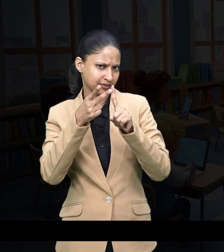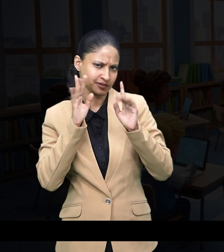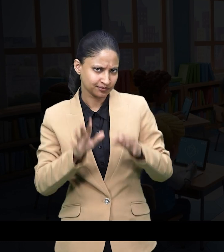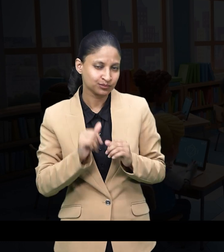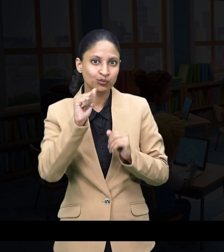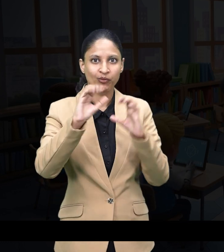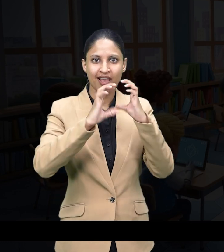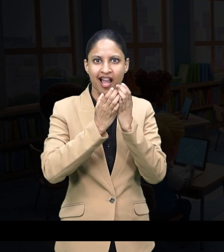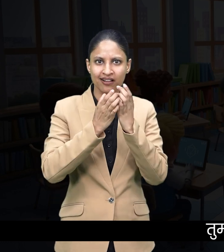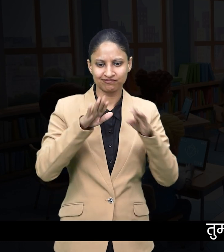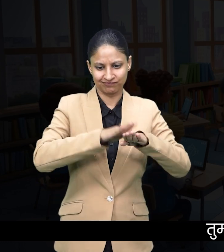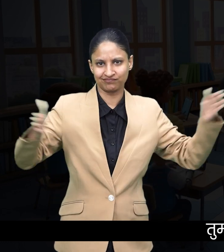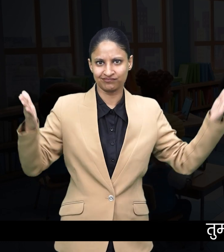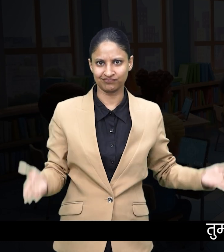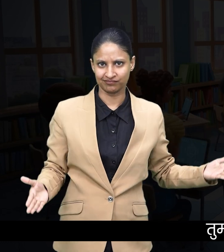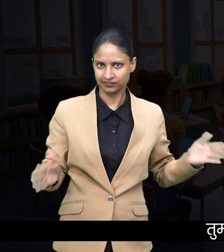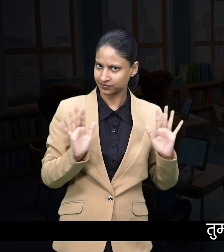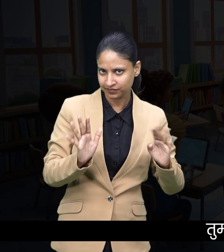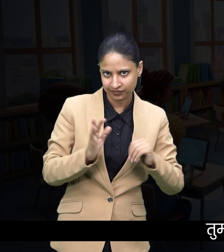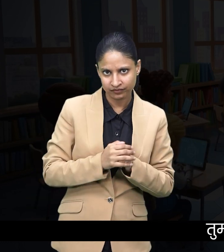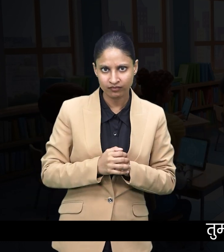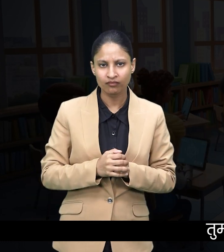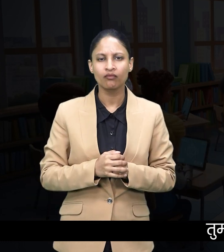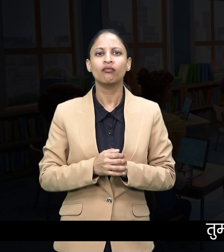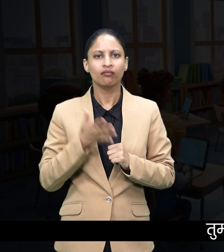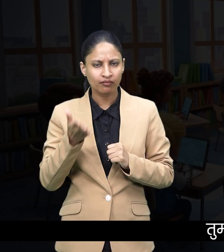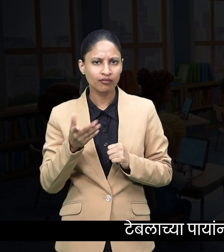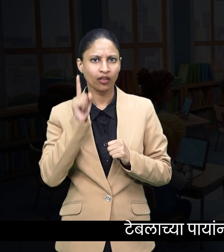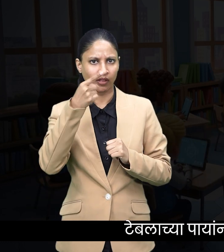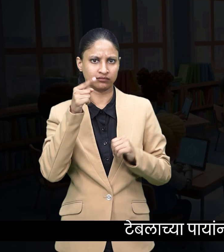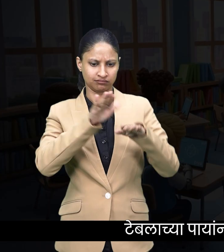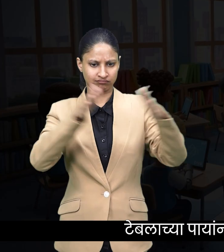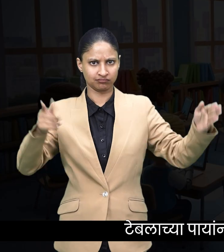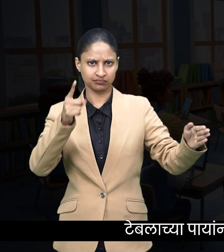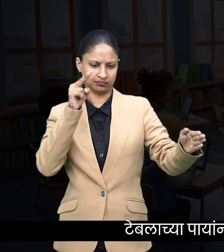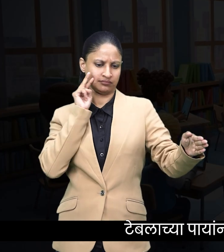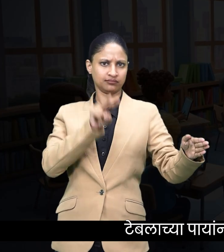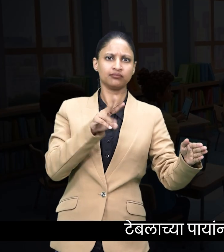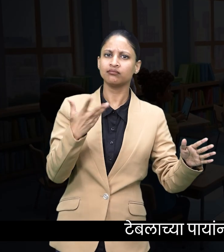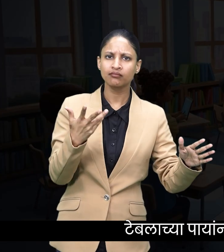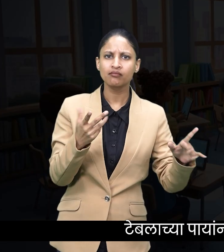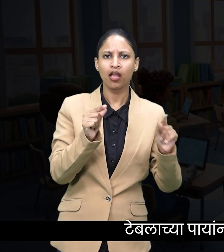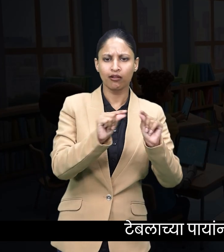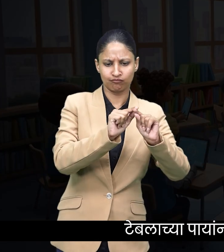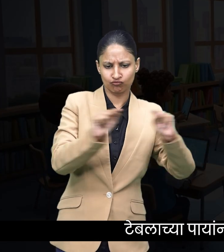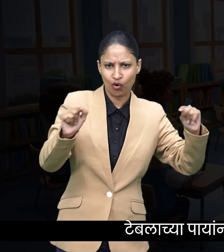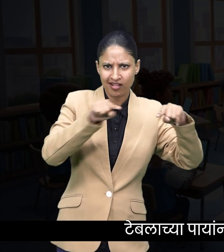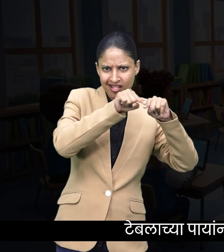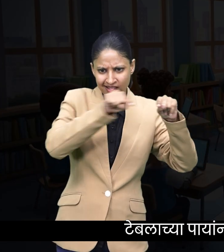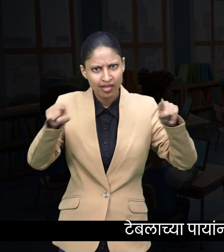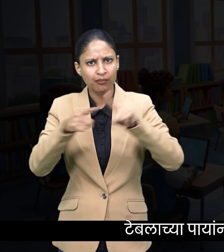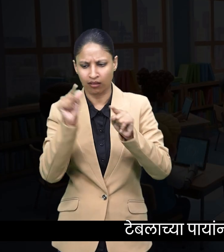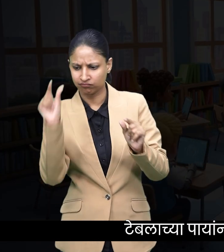उदाहरण नंबर 2. तुमच्या वर्गातील टेबल. टेबलाच्या पायांना आणि वरच्या कडांना समोर ठेवा.